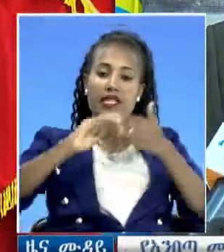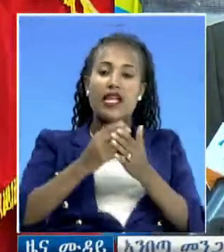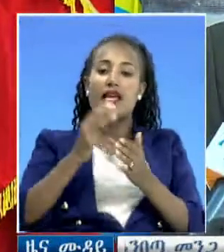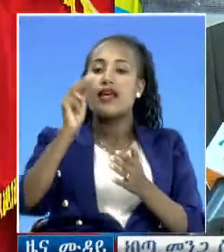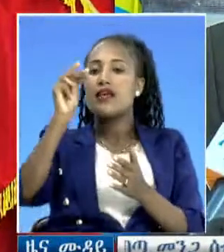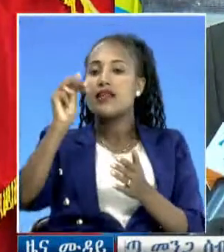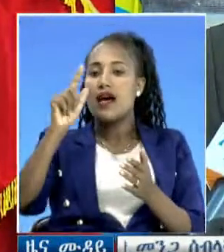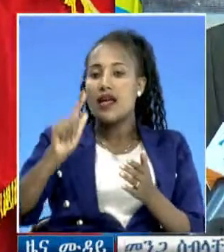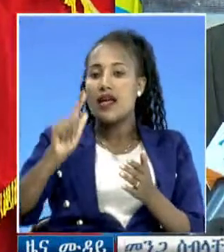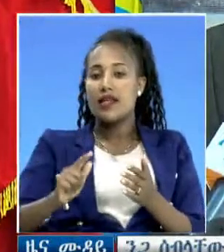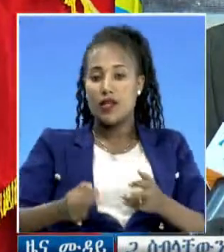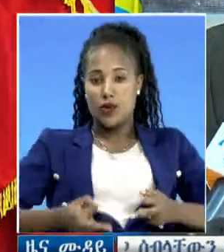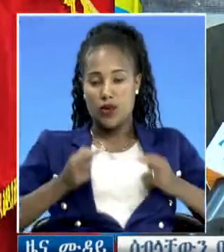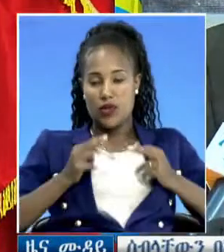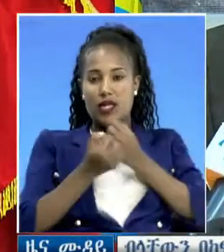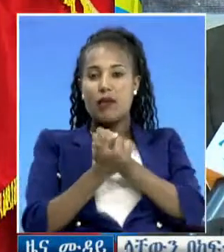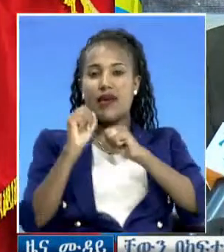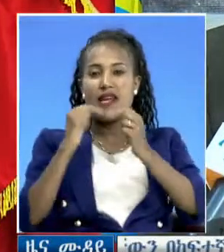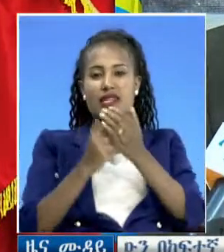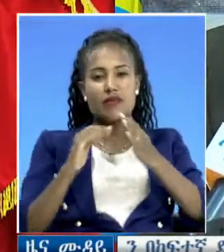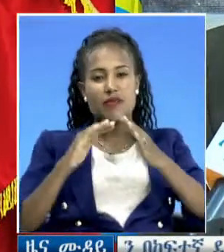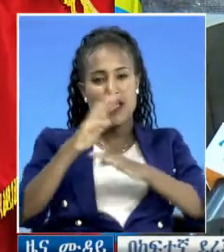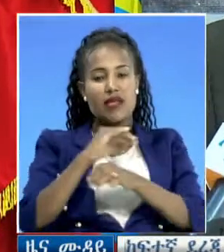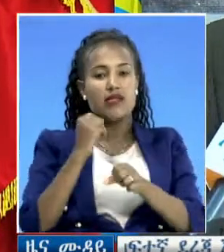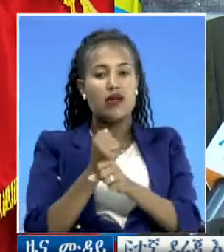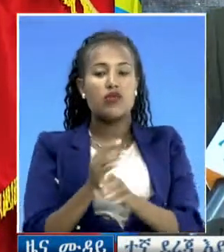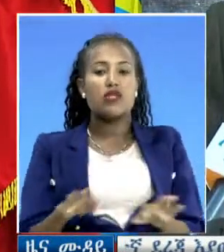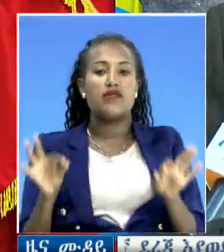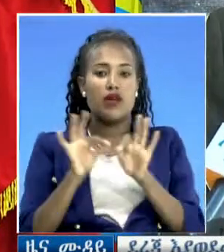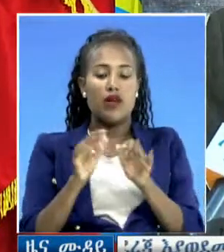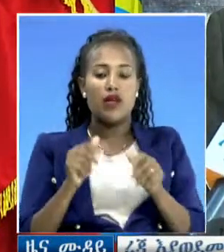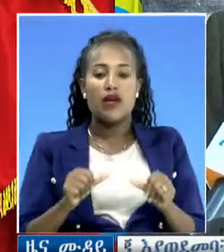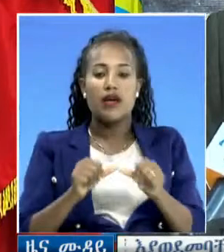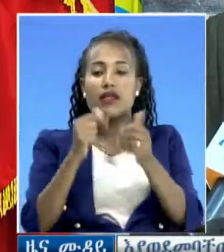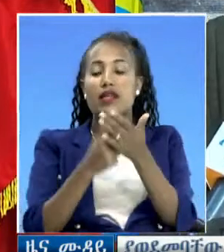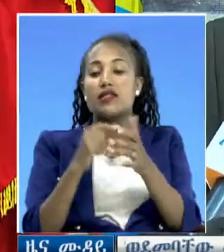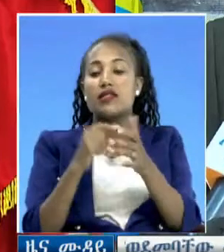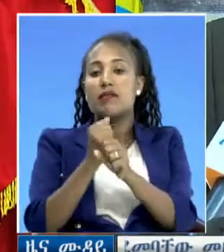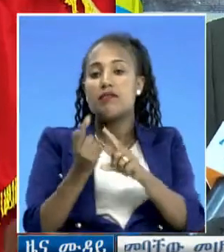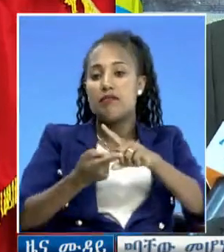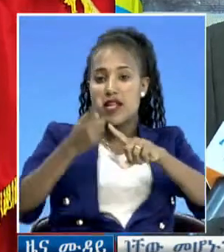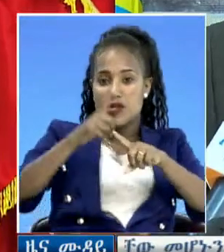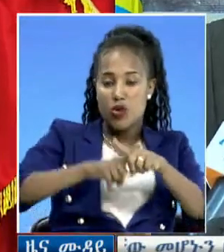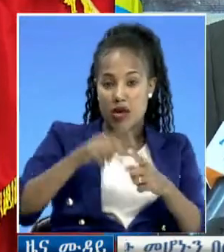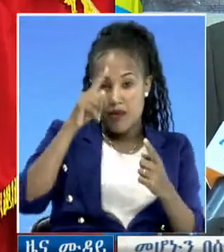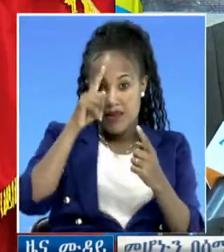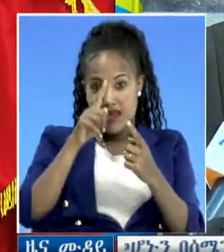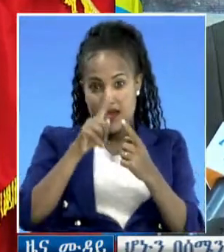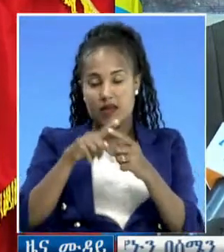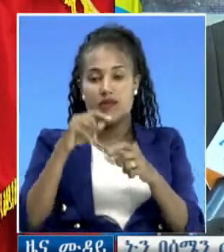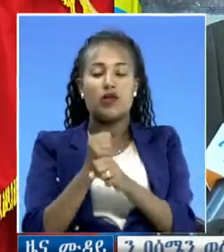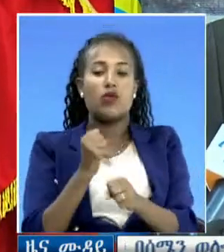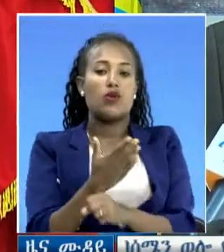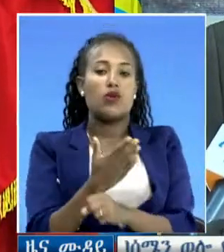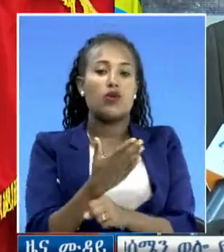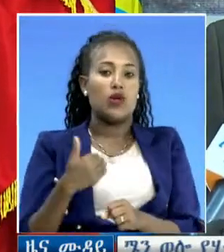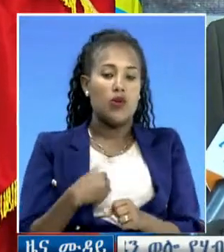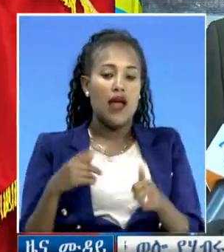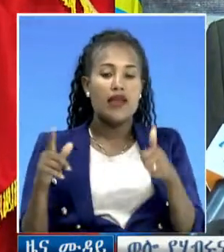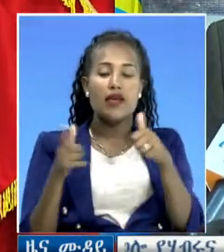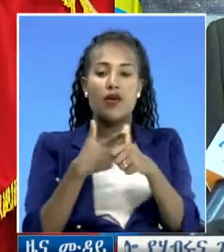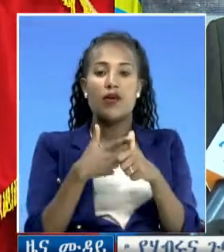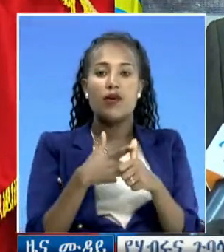የጣናን ህይወት ለመታደግ ከዚህ በላይ ሌሎች ስራዎች ያስፈልጋሉ። ቀጣይ ይህንን እንደሰራን መልሶ በቅር ተመልሶ የሚሰሩ ስራዎች አሉ።